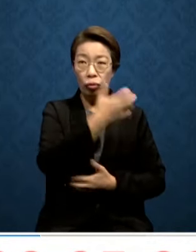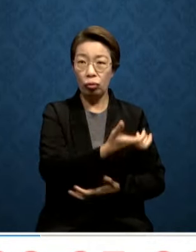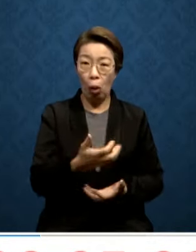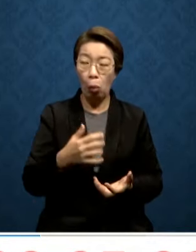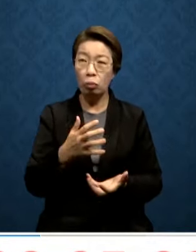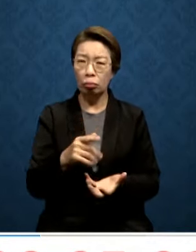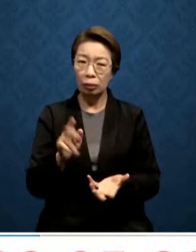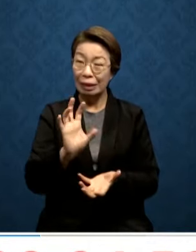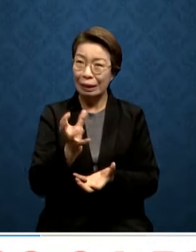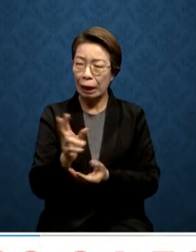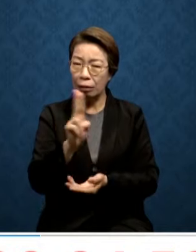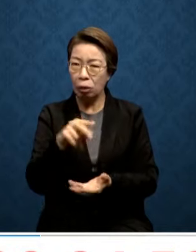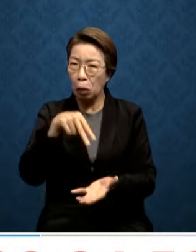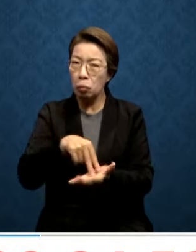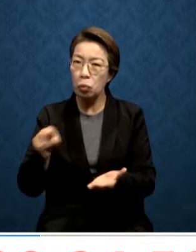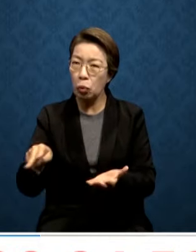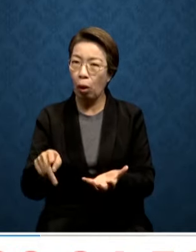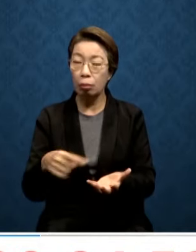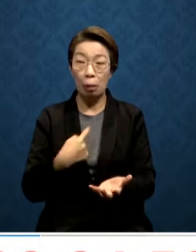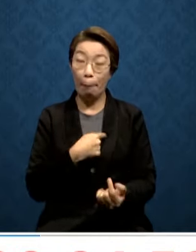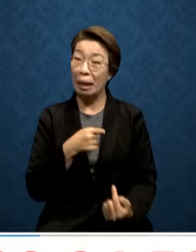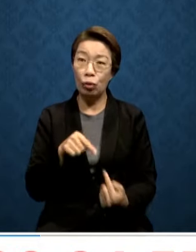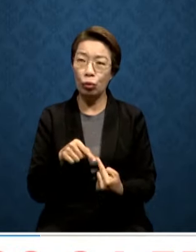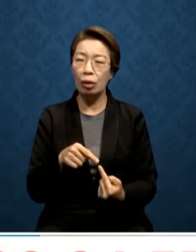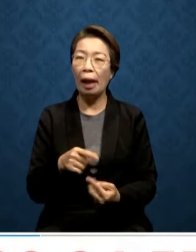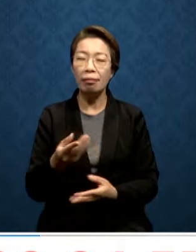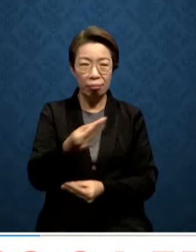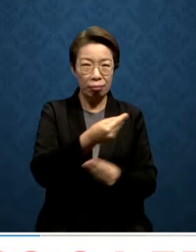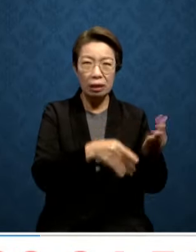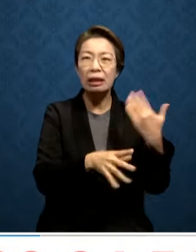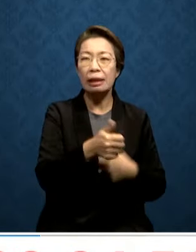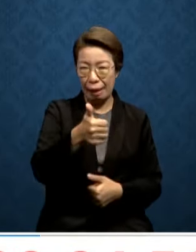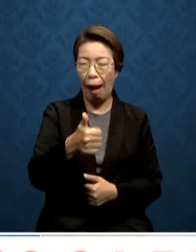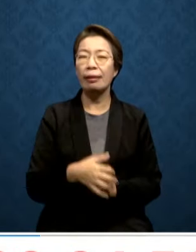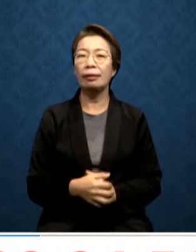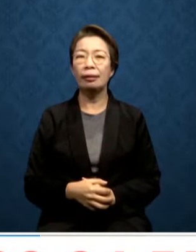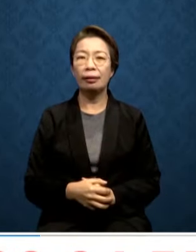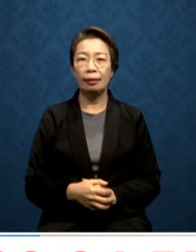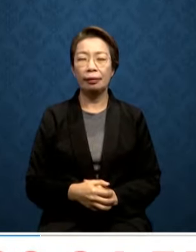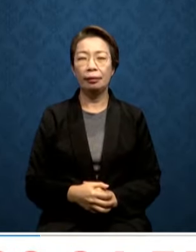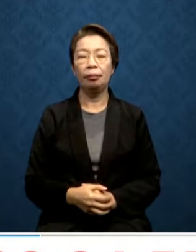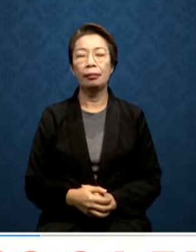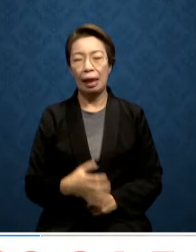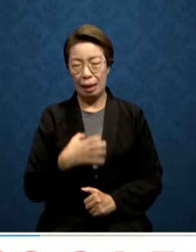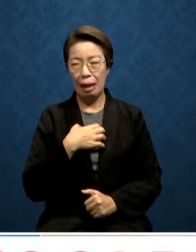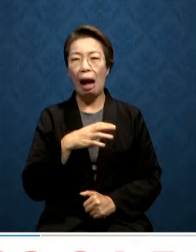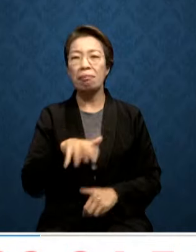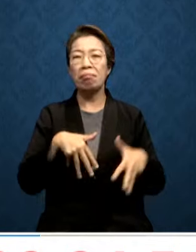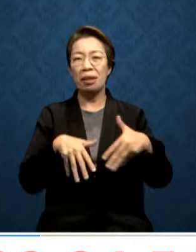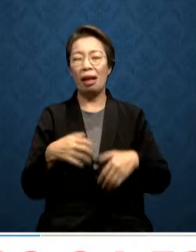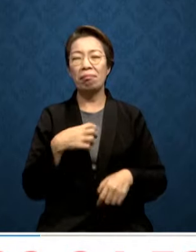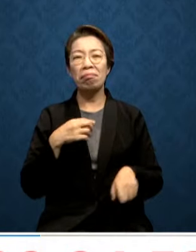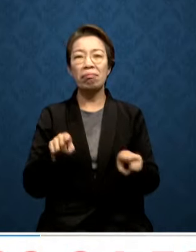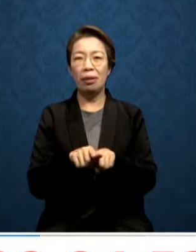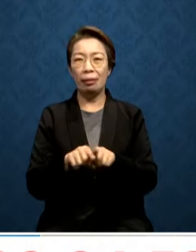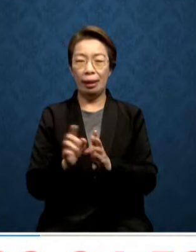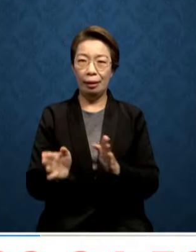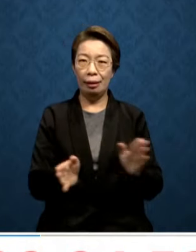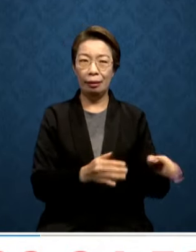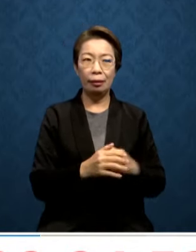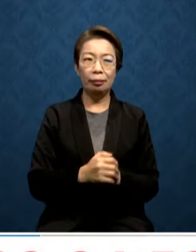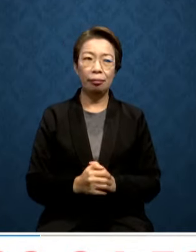จหรือไม่พอใจสามารถคืนได้สิ่งนี้นะครับเป็นความต้องการของประชาชนการเรียกเก็บค่าบริ